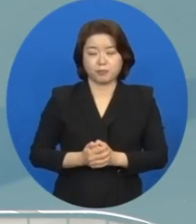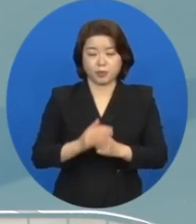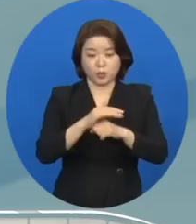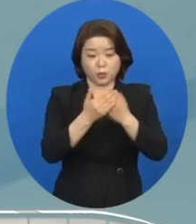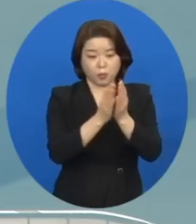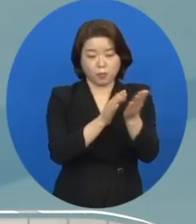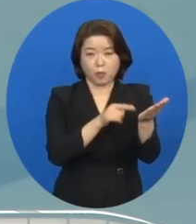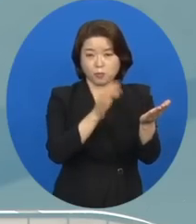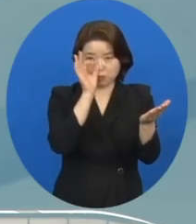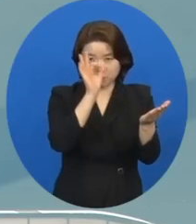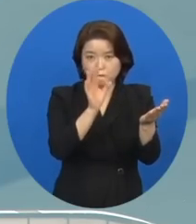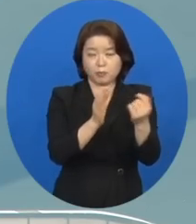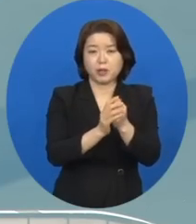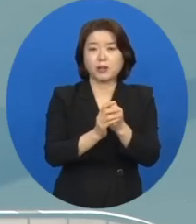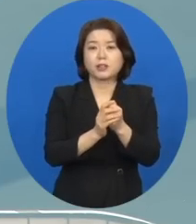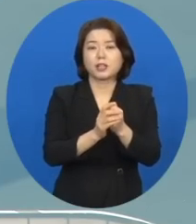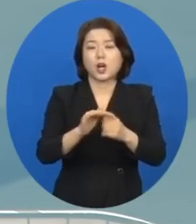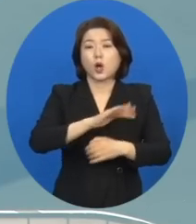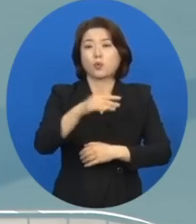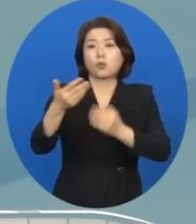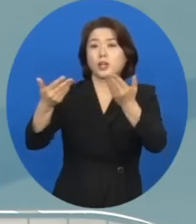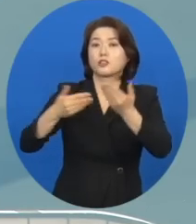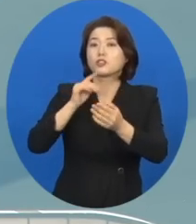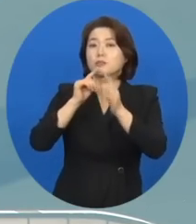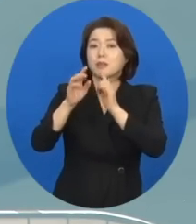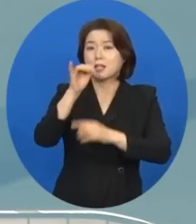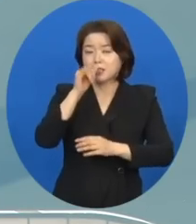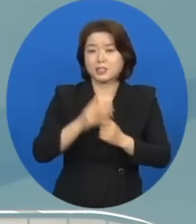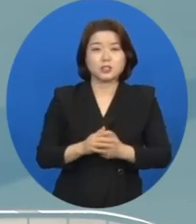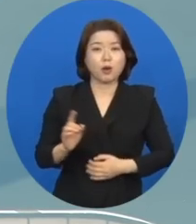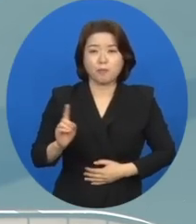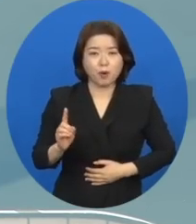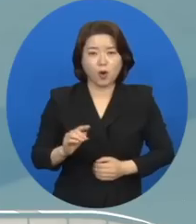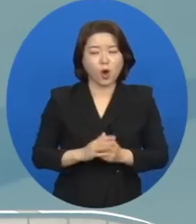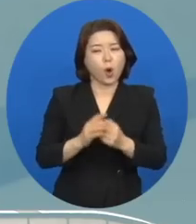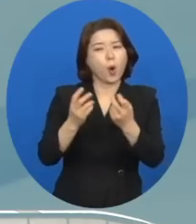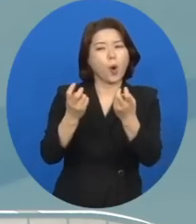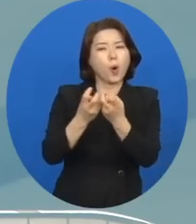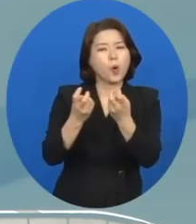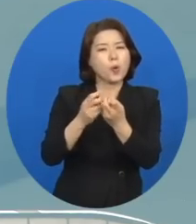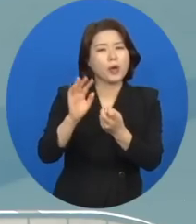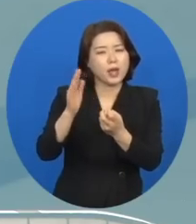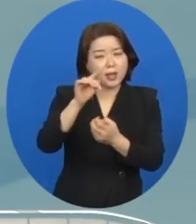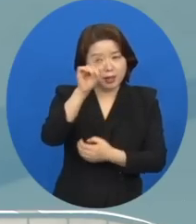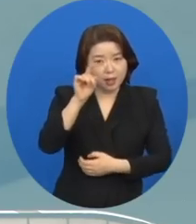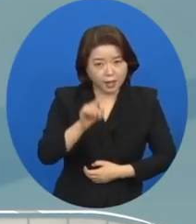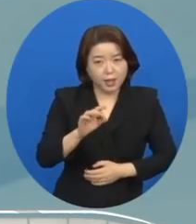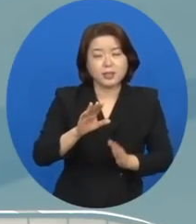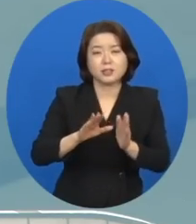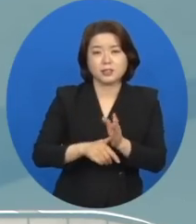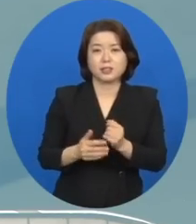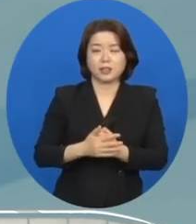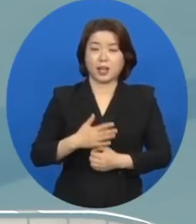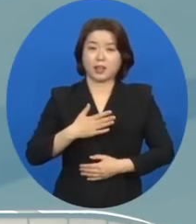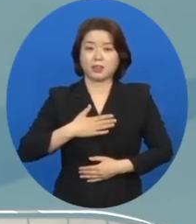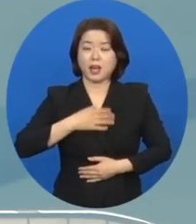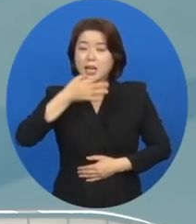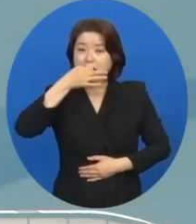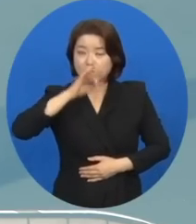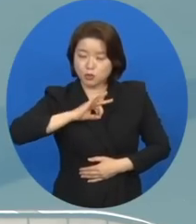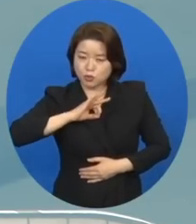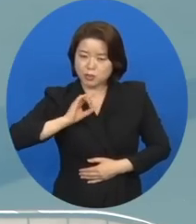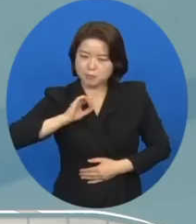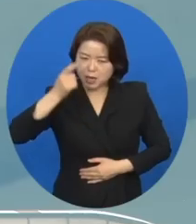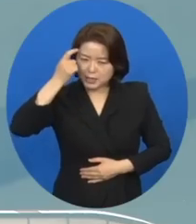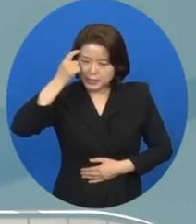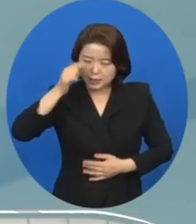보면 성경 전체적으로 우리에게 주시는 말씀이 있습니다. 말씀드린 대로 어떻게 해야든가 라고 했을 때에 나의 유익만으로